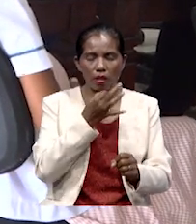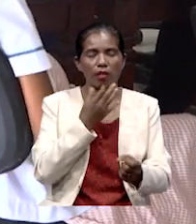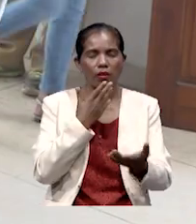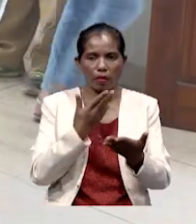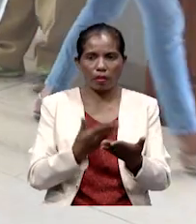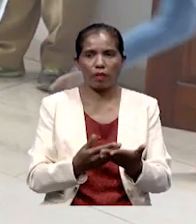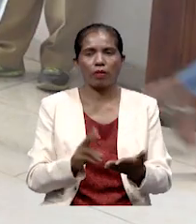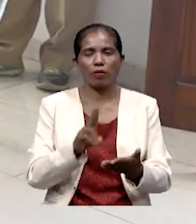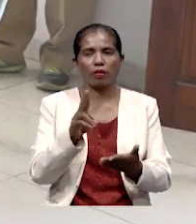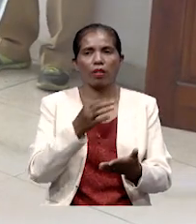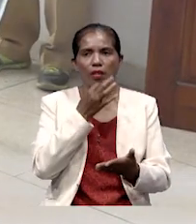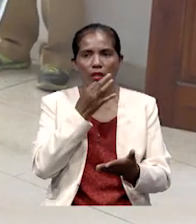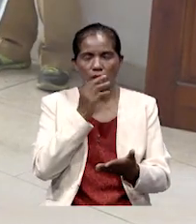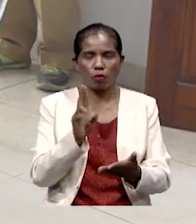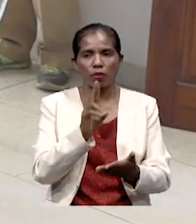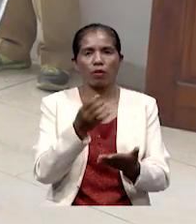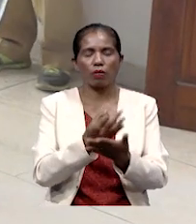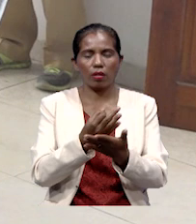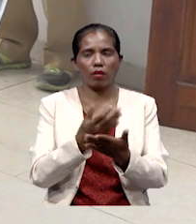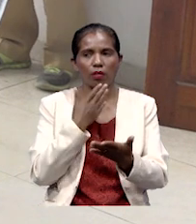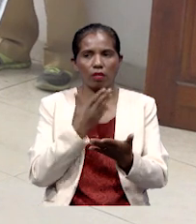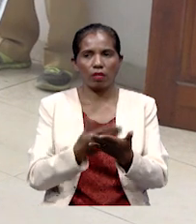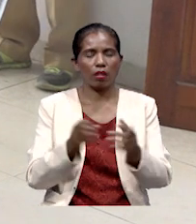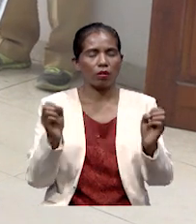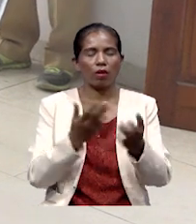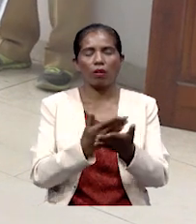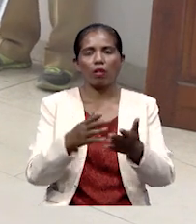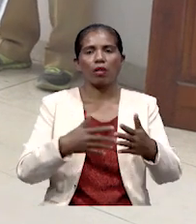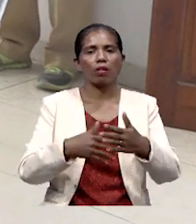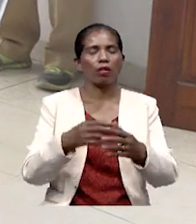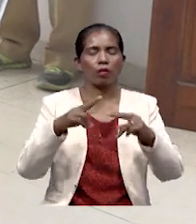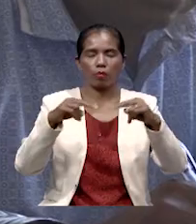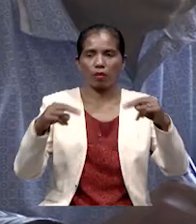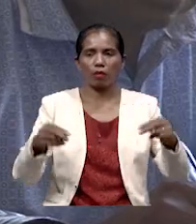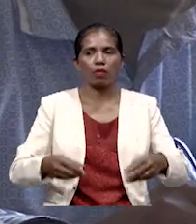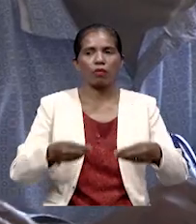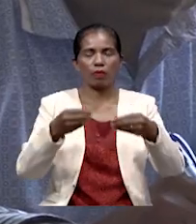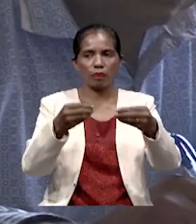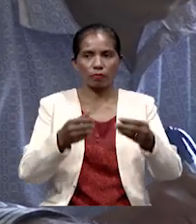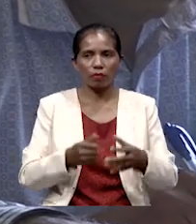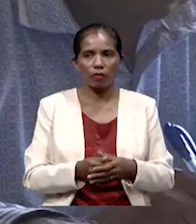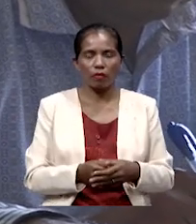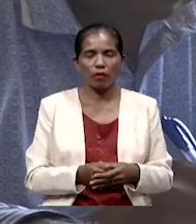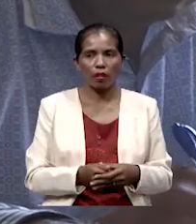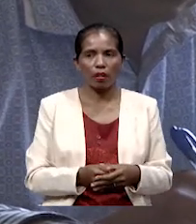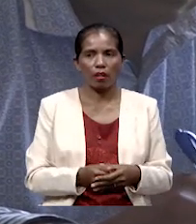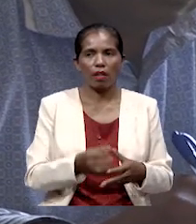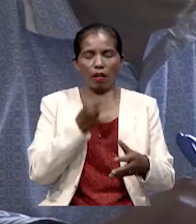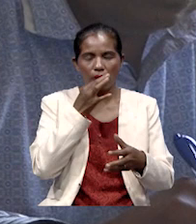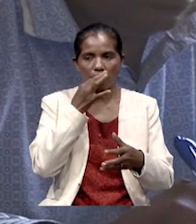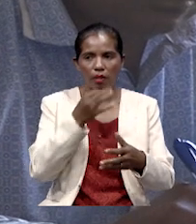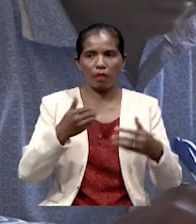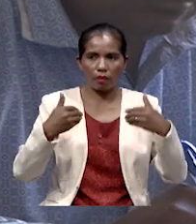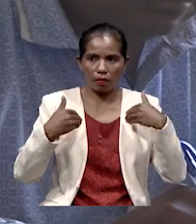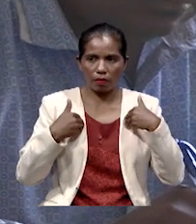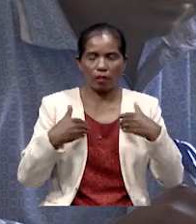la utilizza o sa mi dire per tu ve sai la so lo per me o la sai ma per me utilizza prodotto lo fa ne ve ne ve